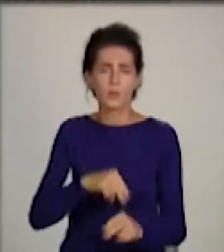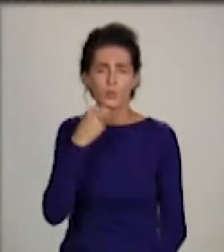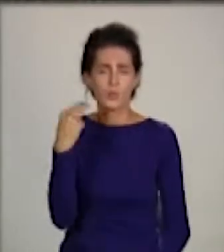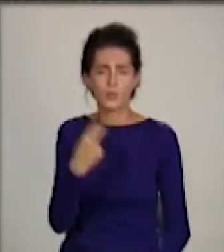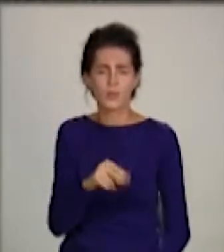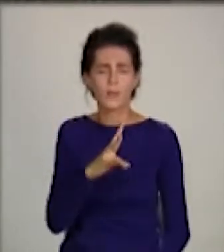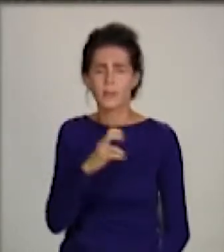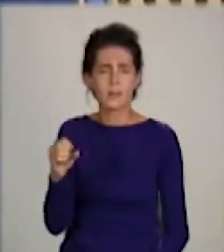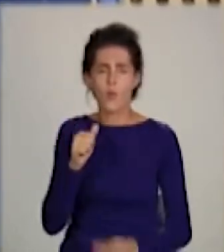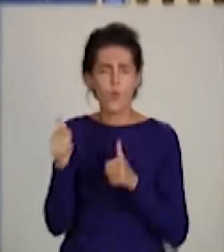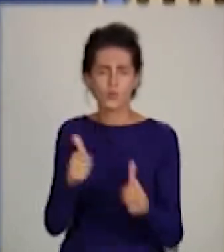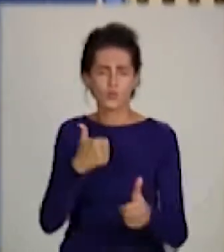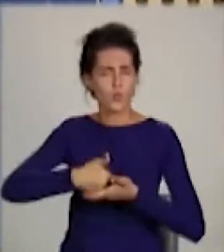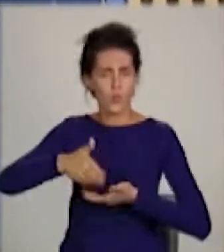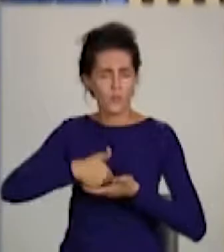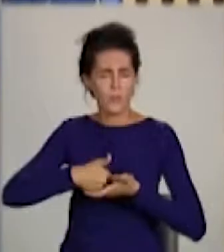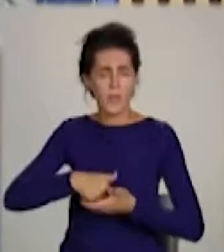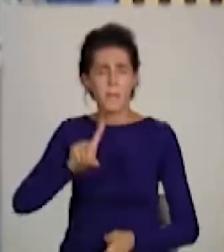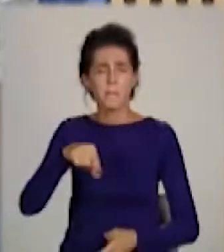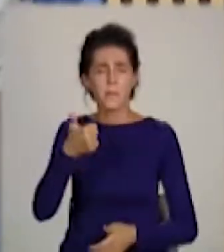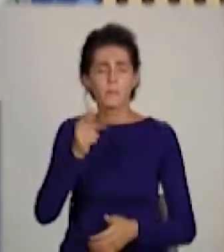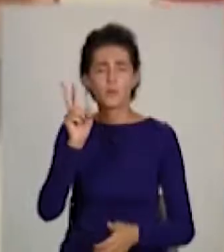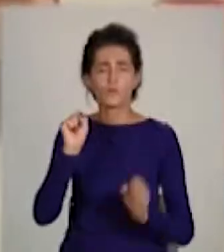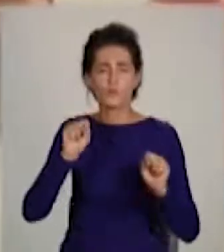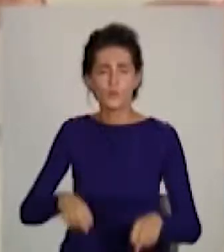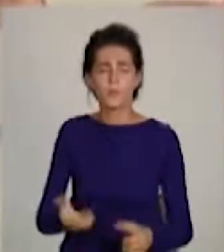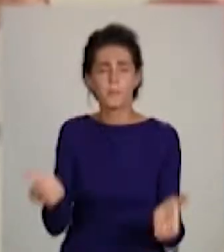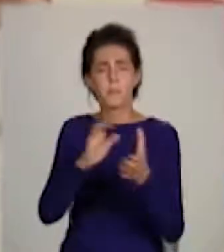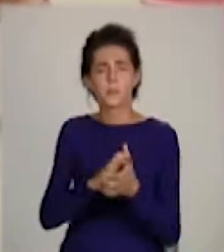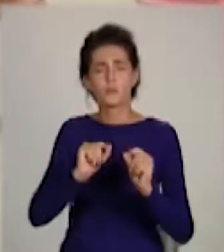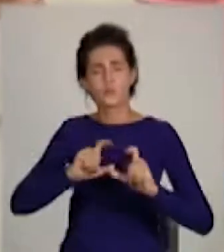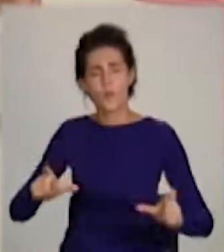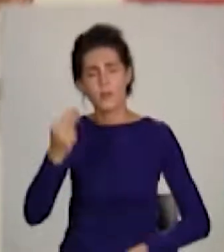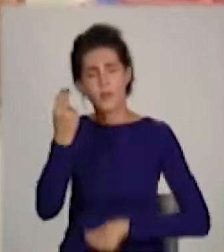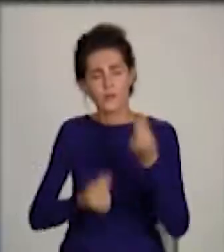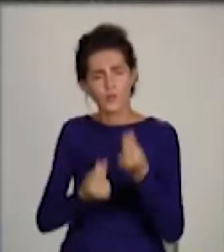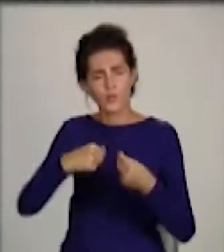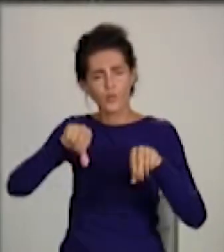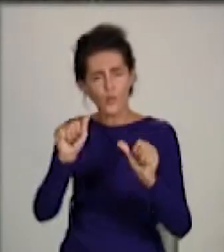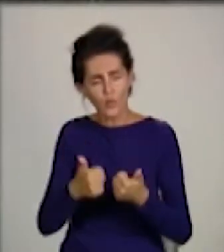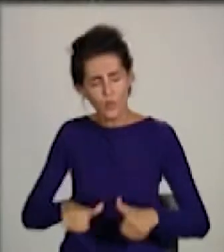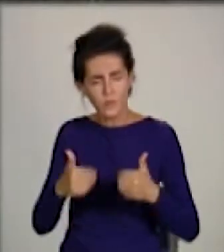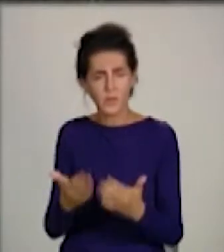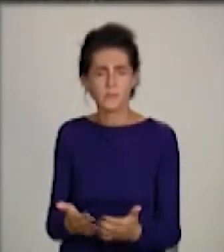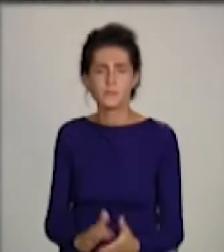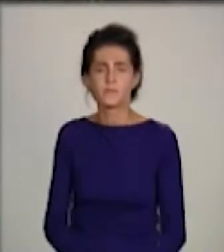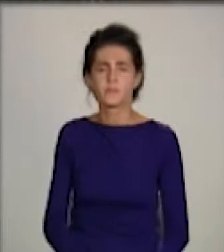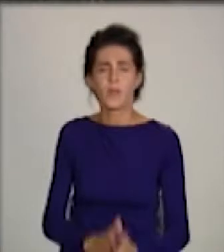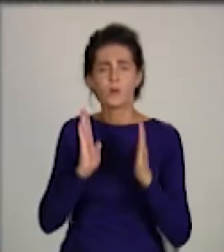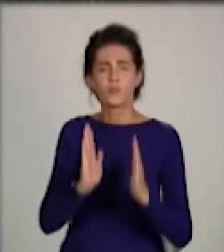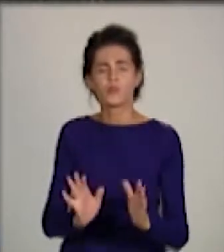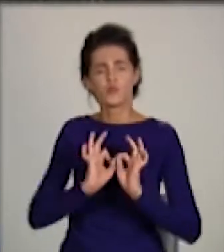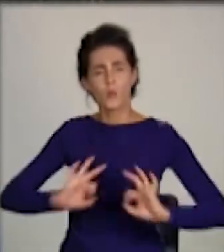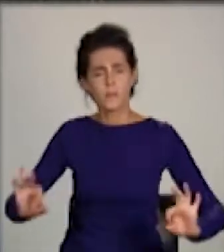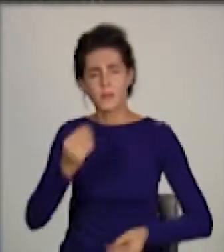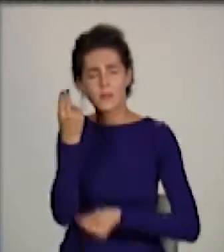не хороший советчик. Першачків можна знайомити зі школою і в ігровій формі. Здесь буде замечательно грати з ребенком,